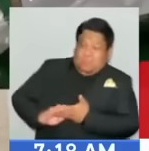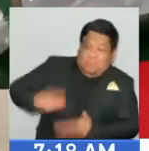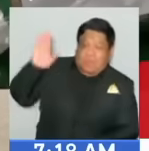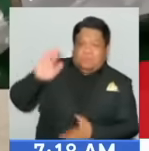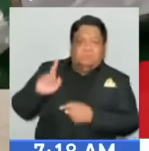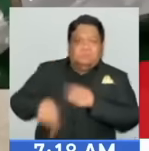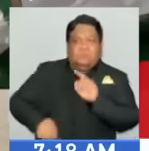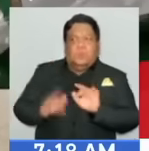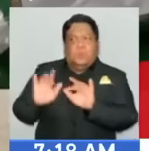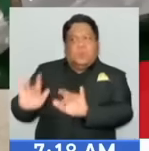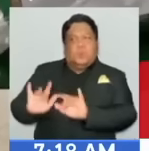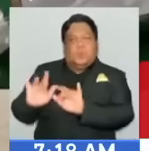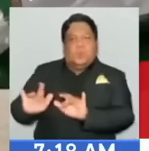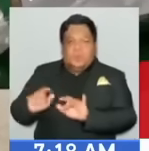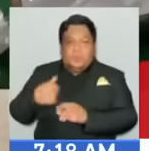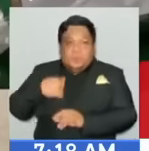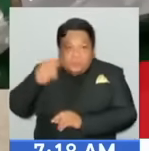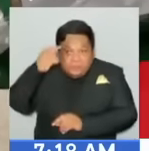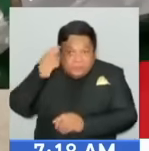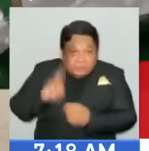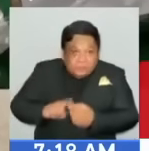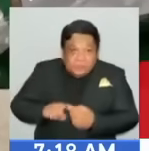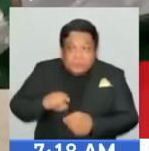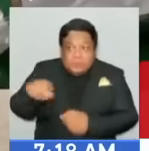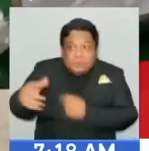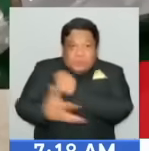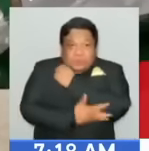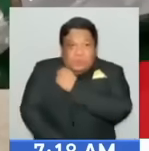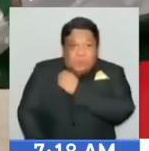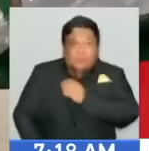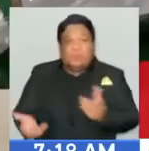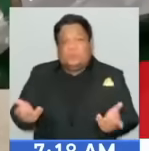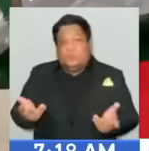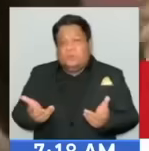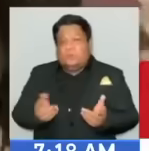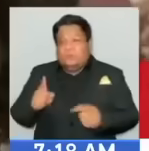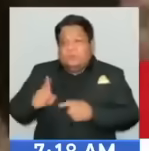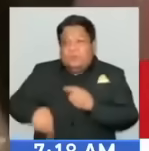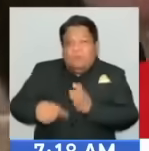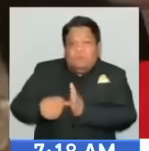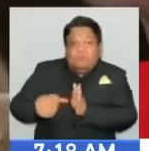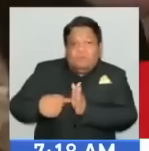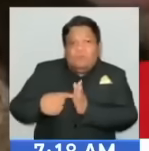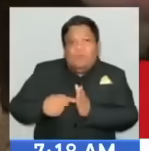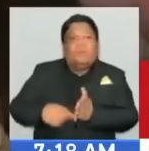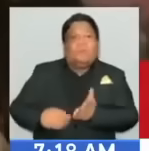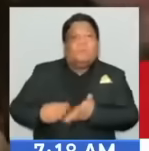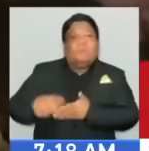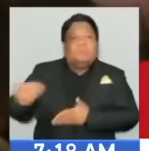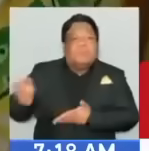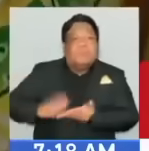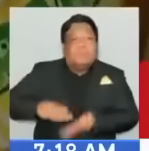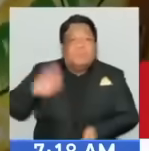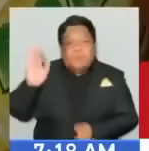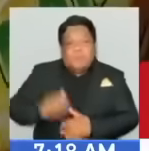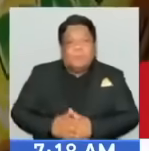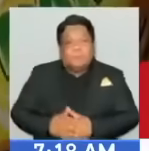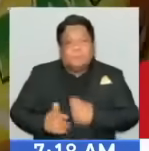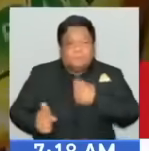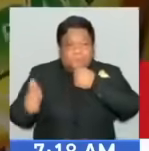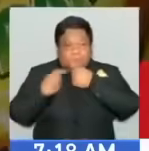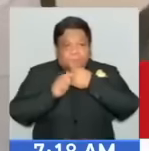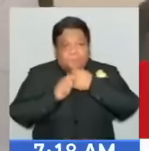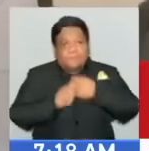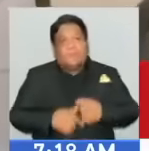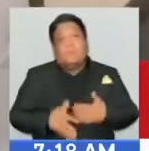mga mahihirap na hindi kayang bumili ng sobrang taas. Hindi naman tumaas ang presyo ng brown rice na 60 pesos